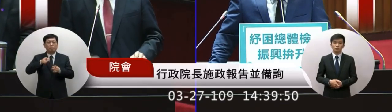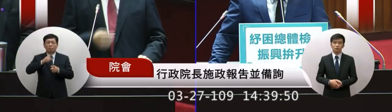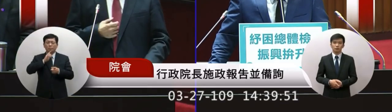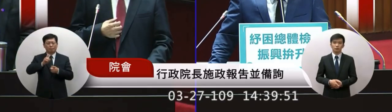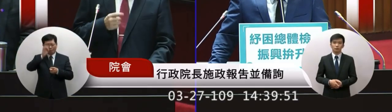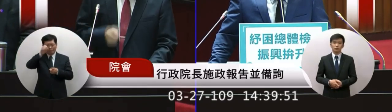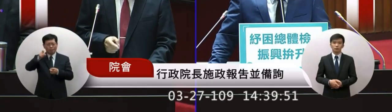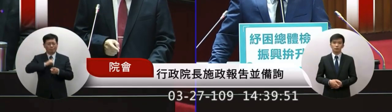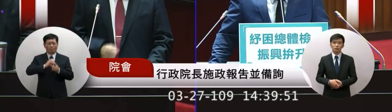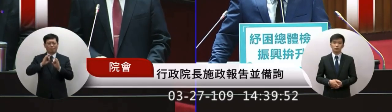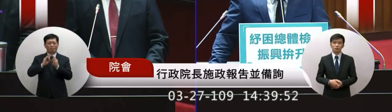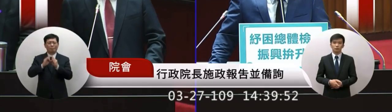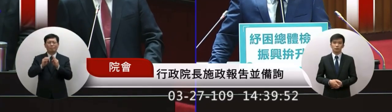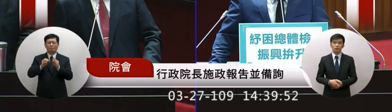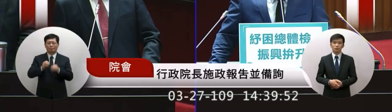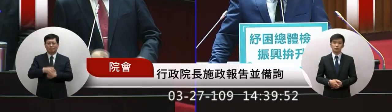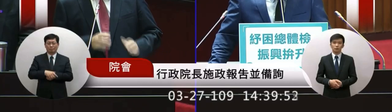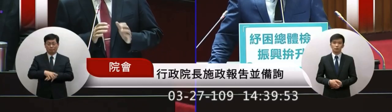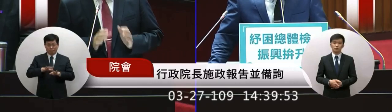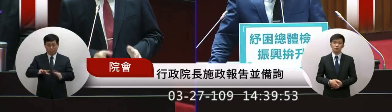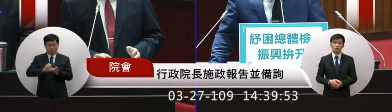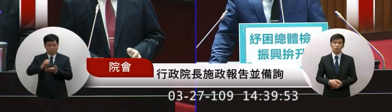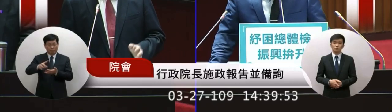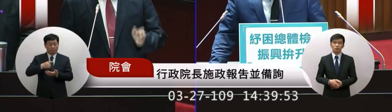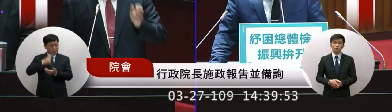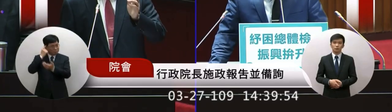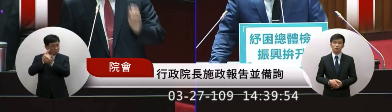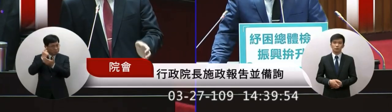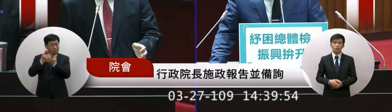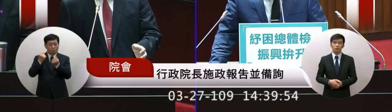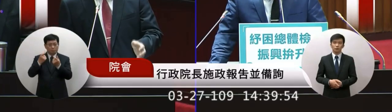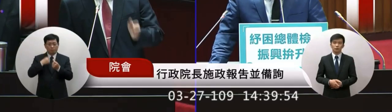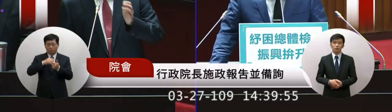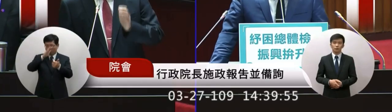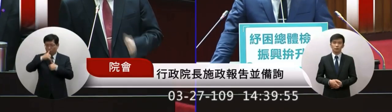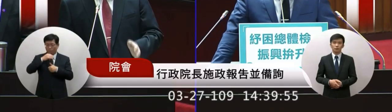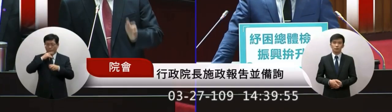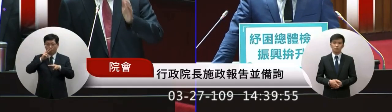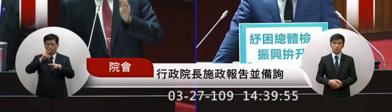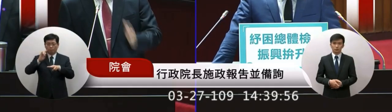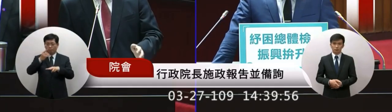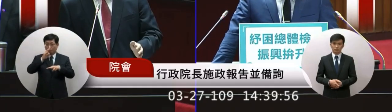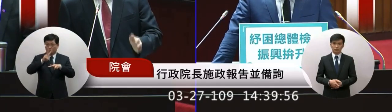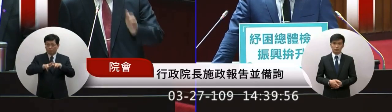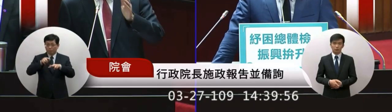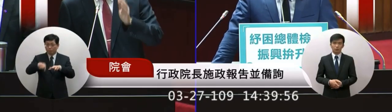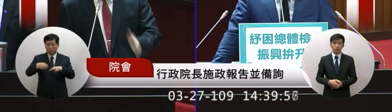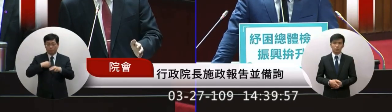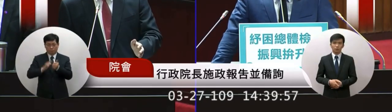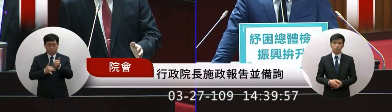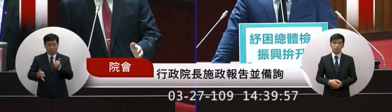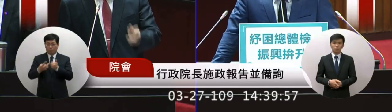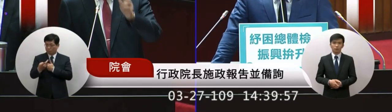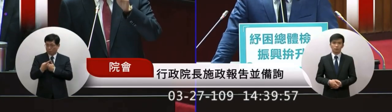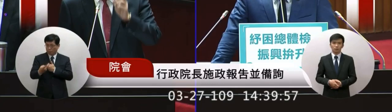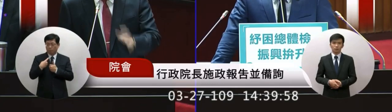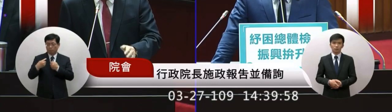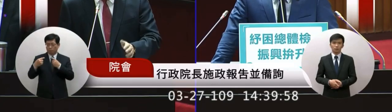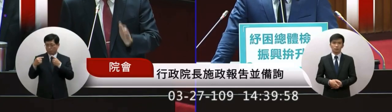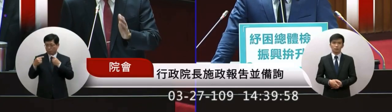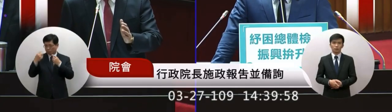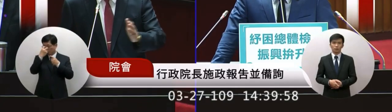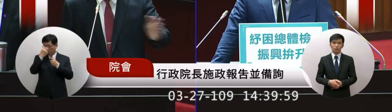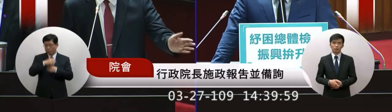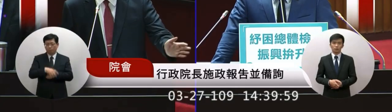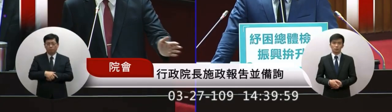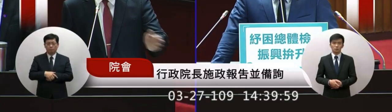态度，所以讲，阮即马我甲委员报告，我逐日拢甲公证会拢定期来检讨这个案。尤其我要